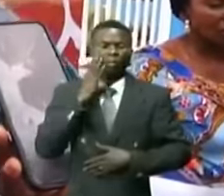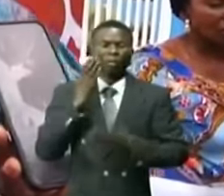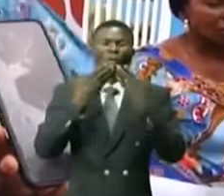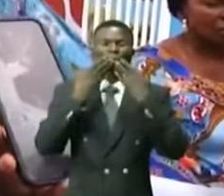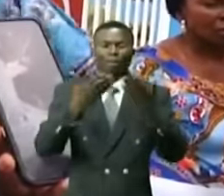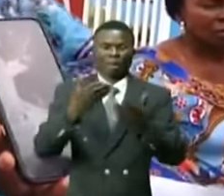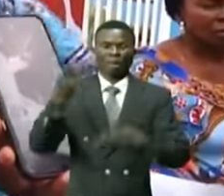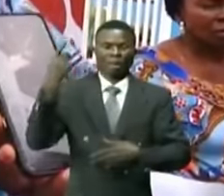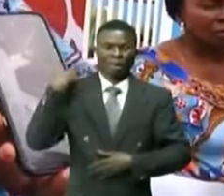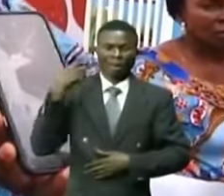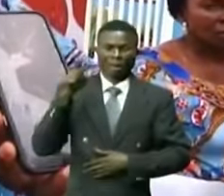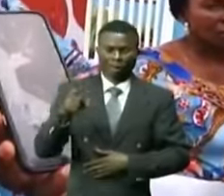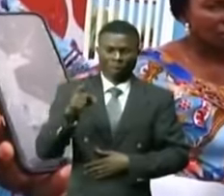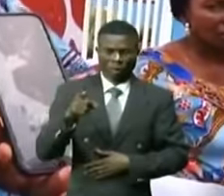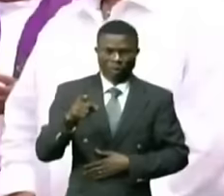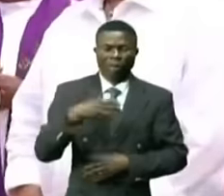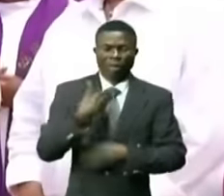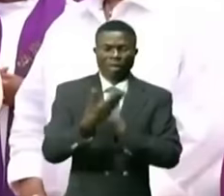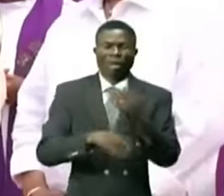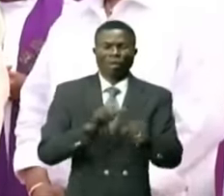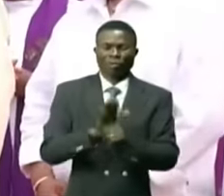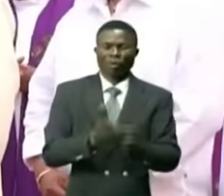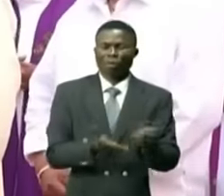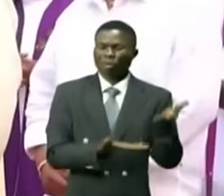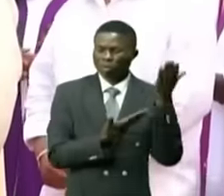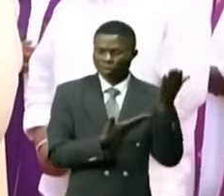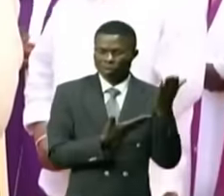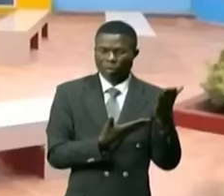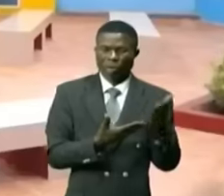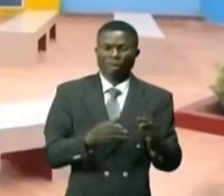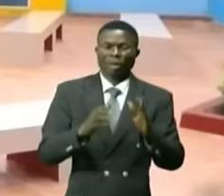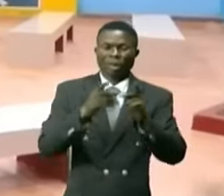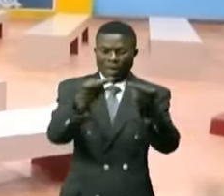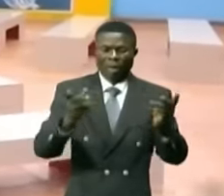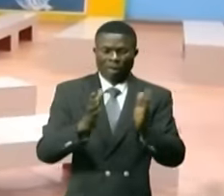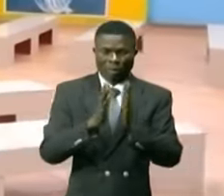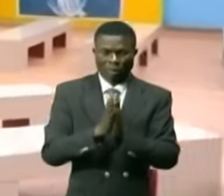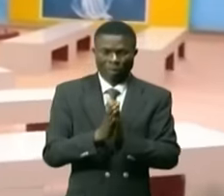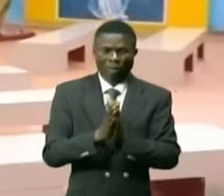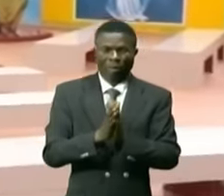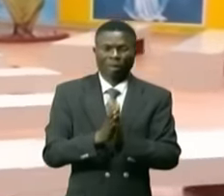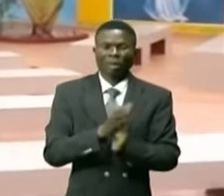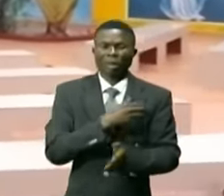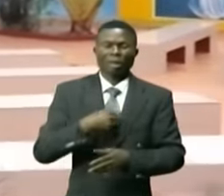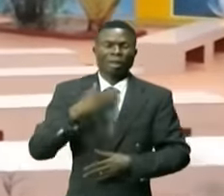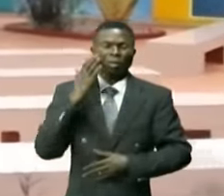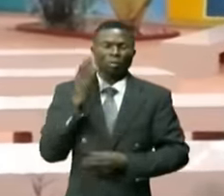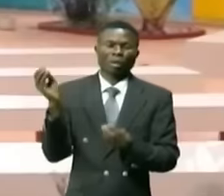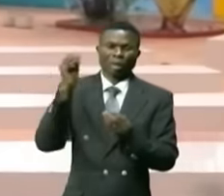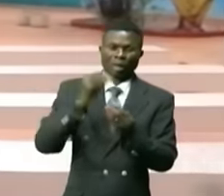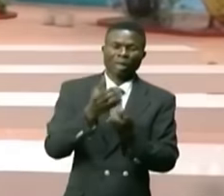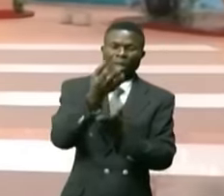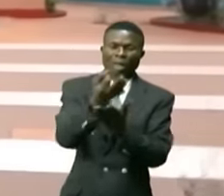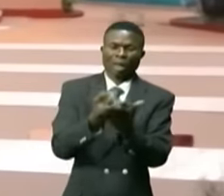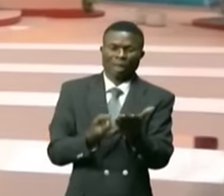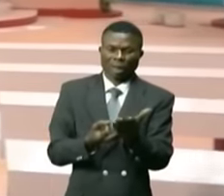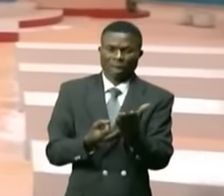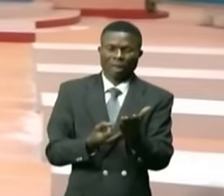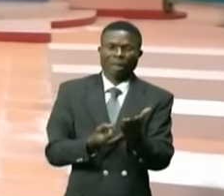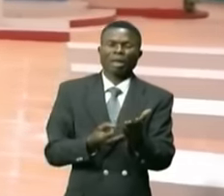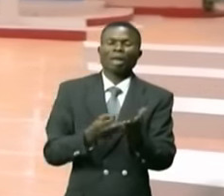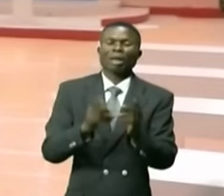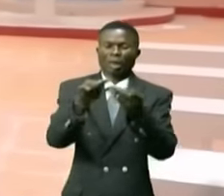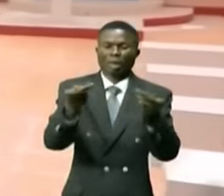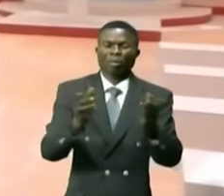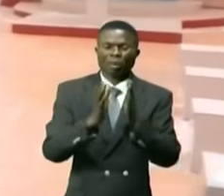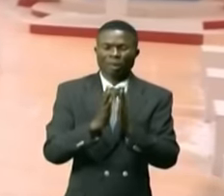Godard Motemona. Signalons que la grotte de Saint-Félix vient de s'ajouter sur la longue liste de grottes construites